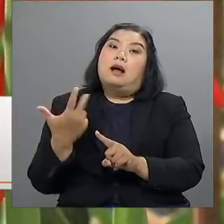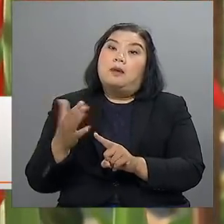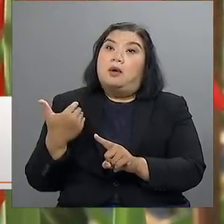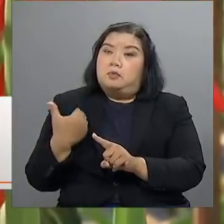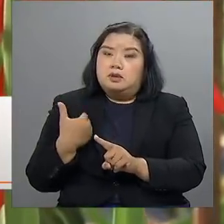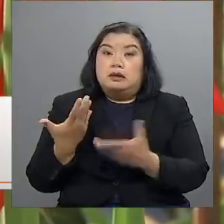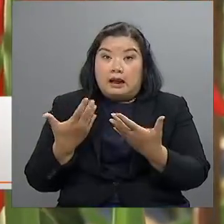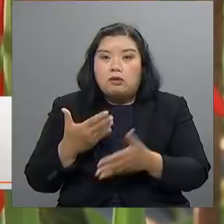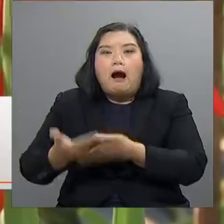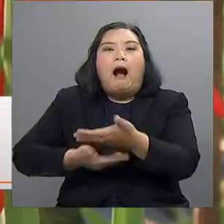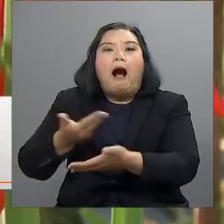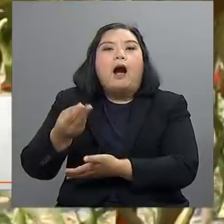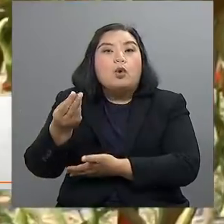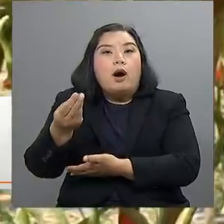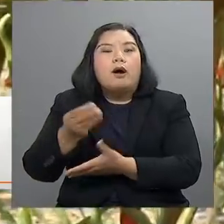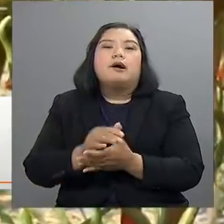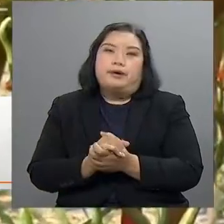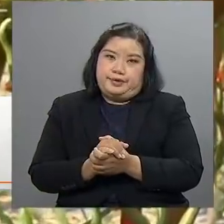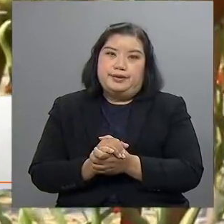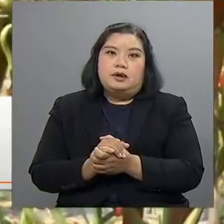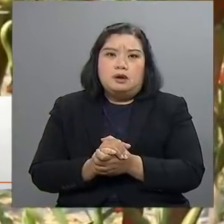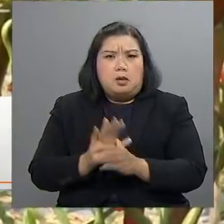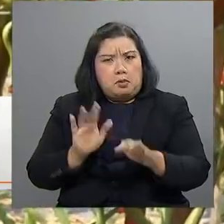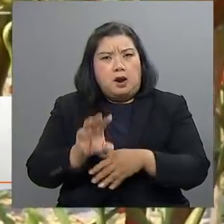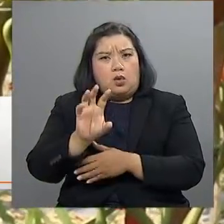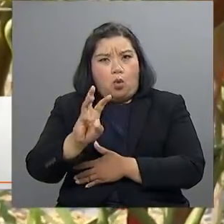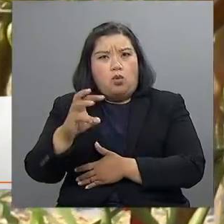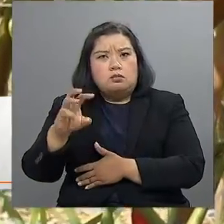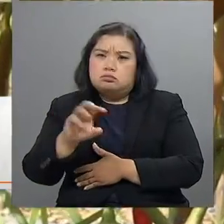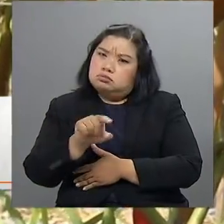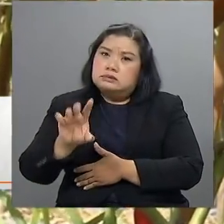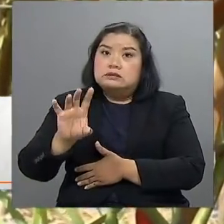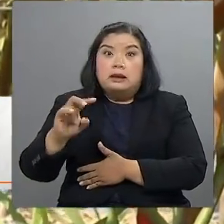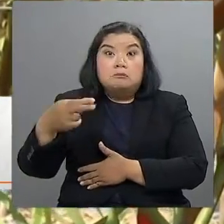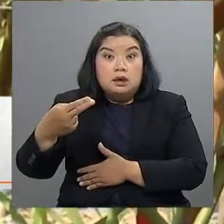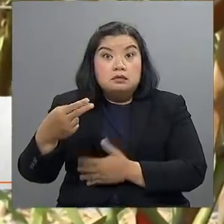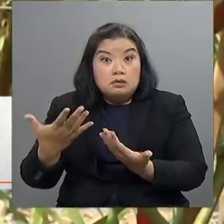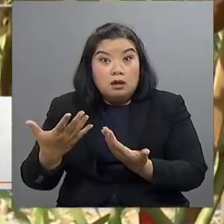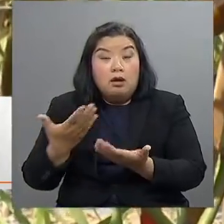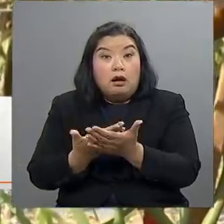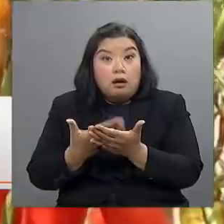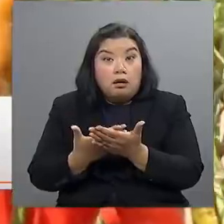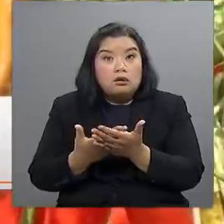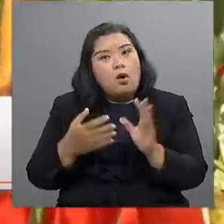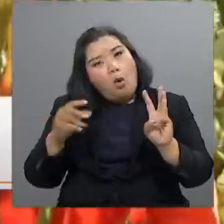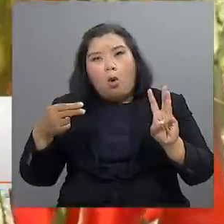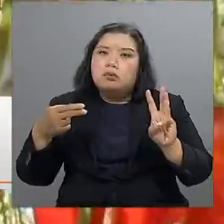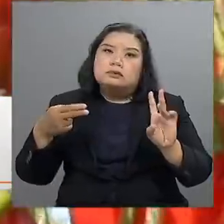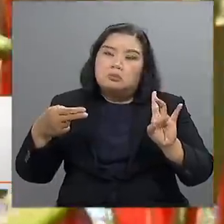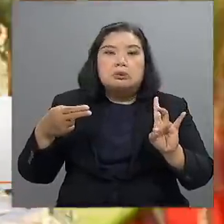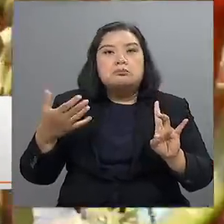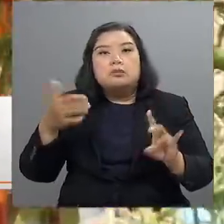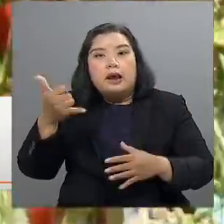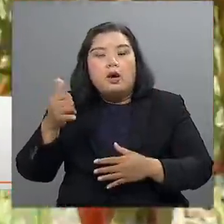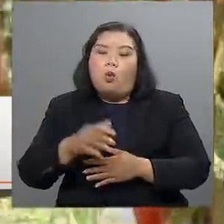ครั้งหนึ่งน้องป้างน้องยุ้ย6-70,000 บาทนะจ๊ะ ใช่ นี่มันทองคำชัด ๆรายได้ไม่ธรรมดาเลยแต่กว่าจะมาประสบความสำเร็จ